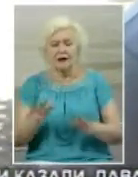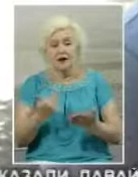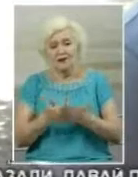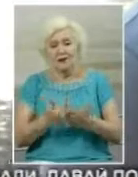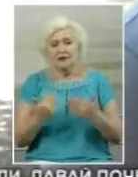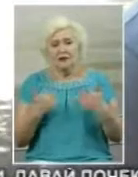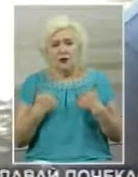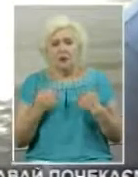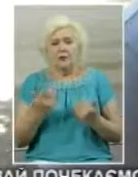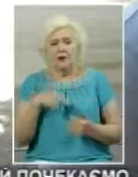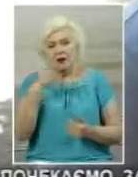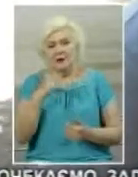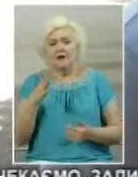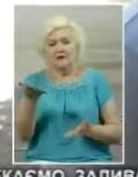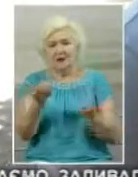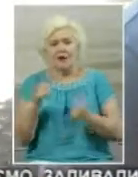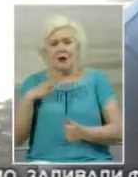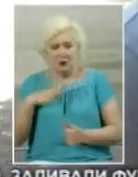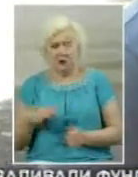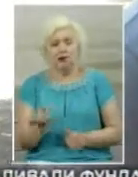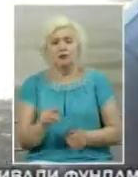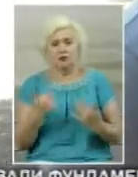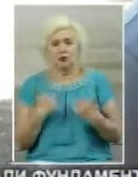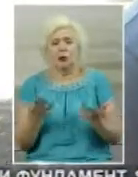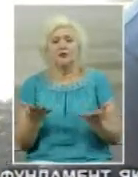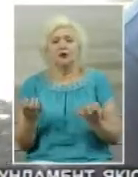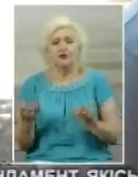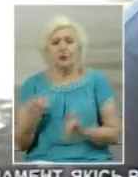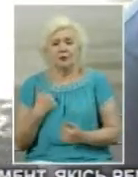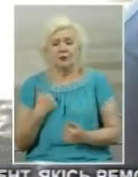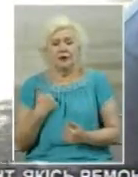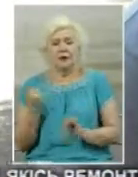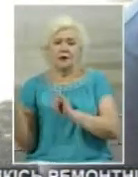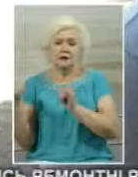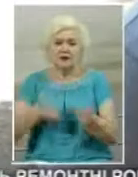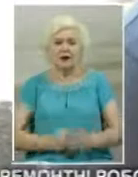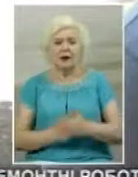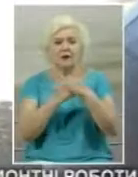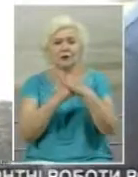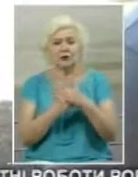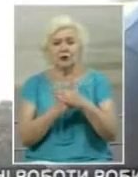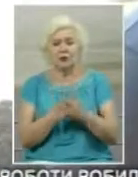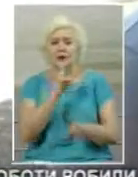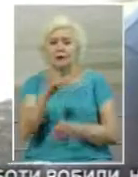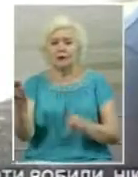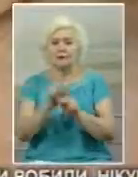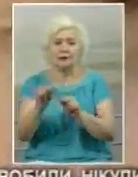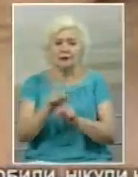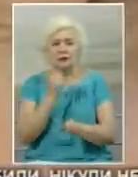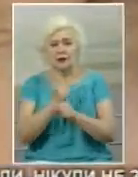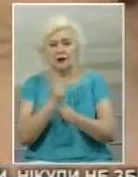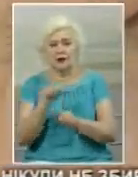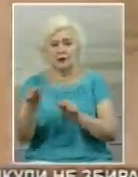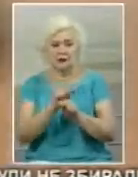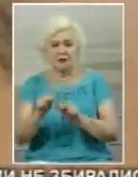мы говорили: «Давай подождем, что там?» Мы еще там заливали фундамент, какие-то ремонтные работы делали в